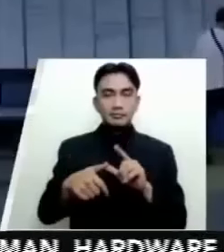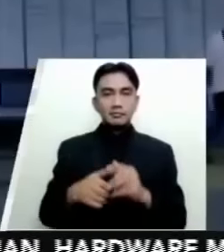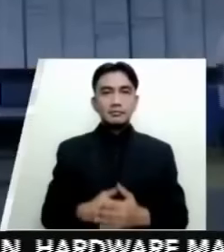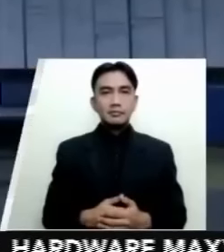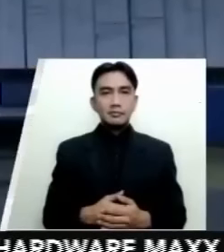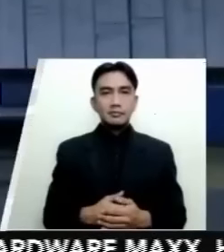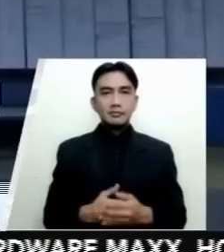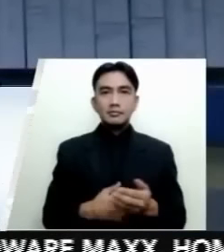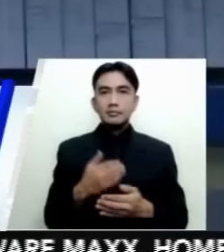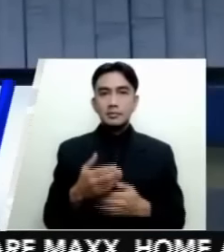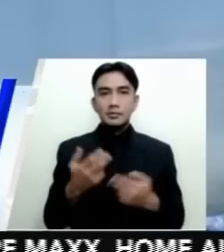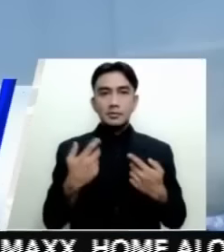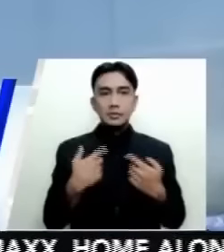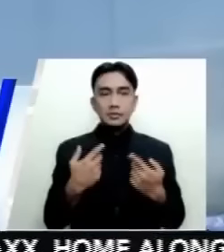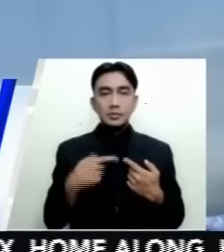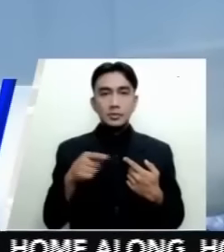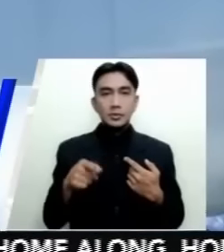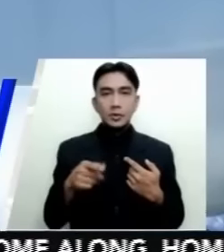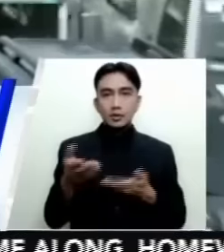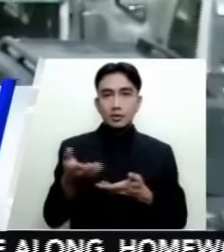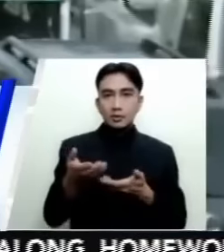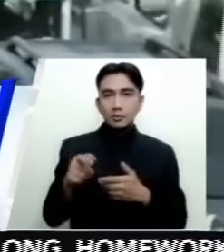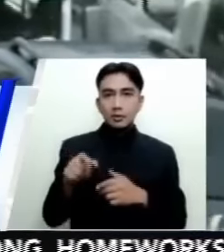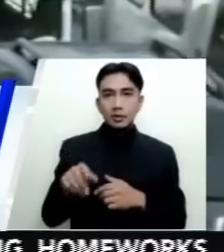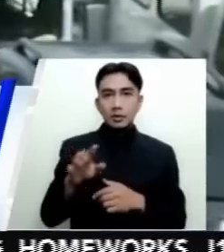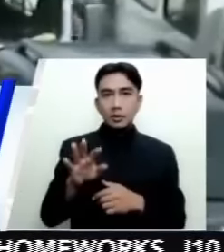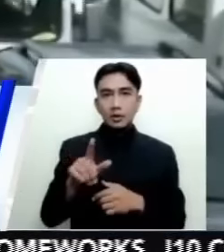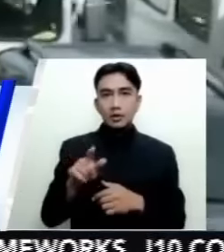Hinihingi namin ang panig ng LTFRB pero nauna na itong